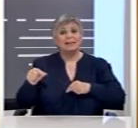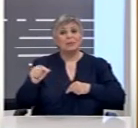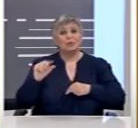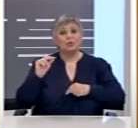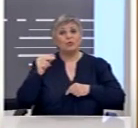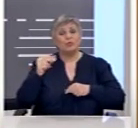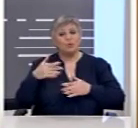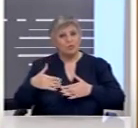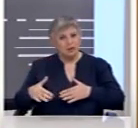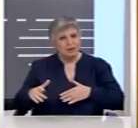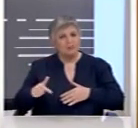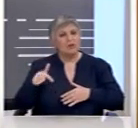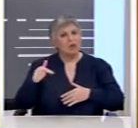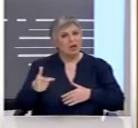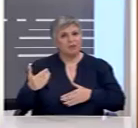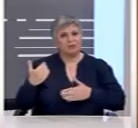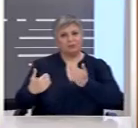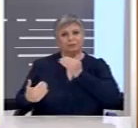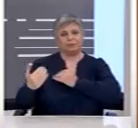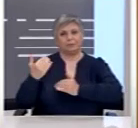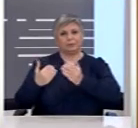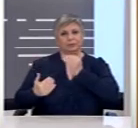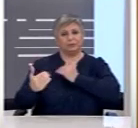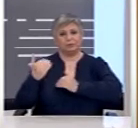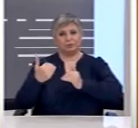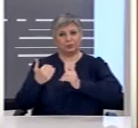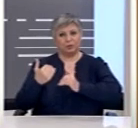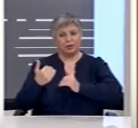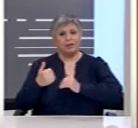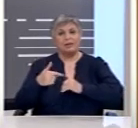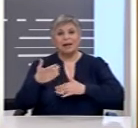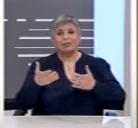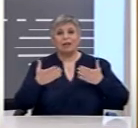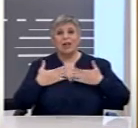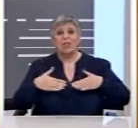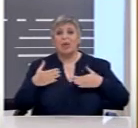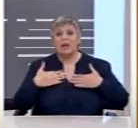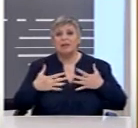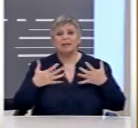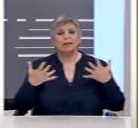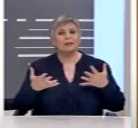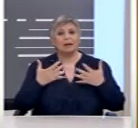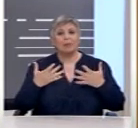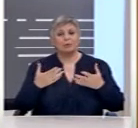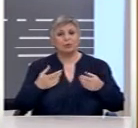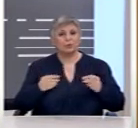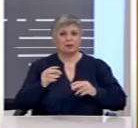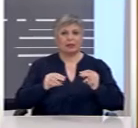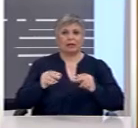φορές είχε έρθει αυτό το ζήτημα σαν αίτημα τουλάχιστον για να υπάρχει επικοινωνία. Επιτρέψτε με ένα